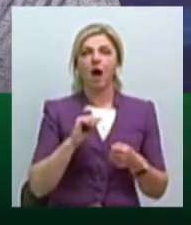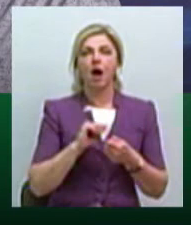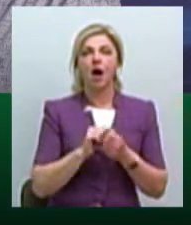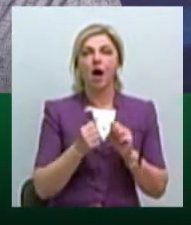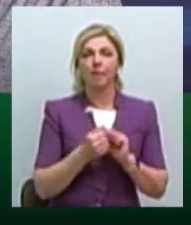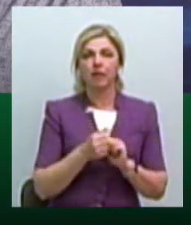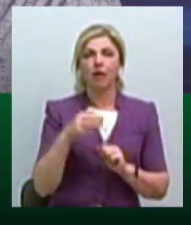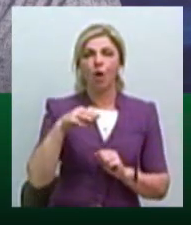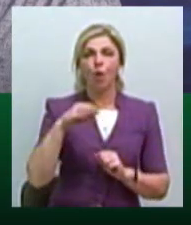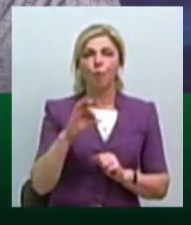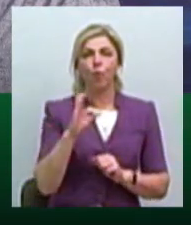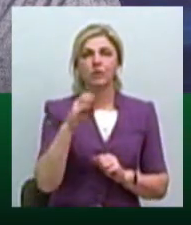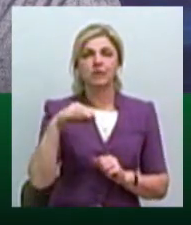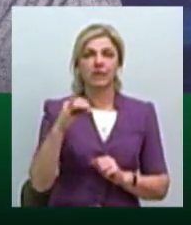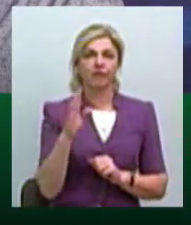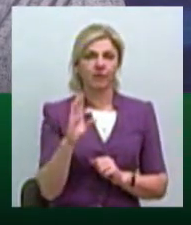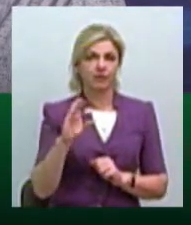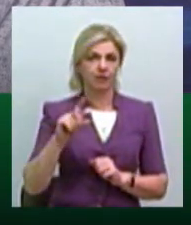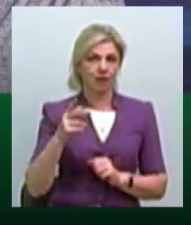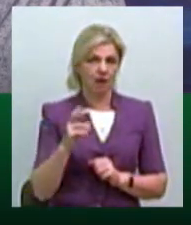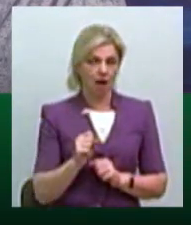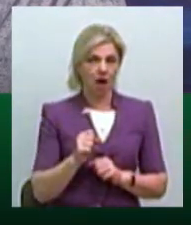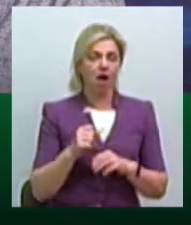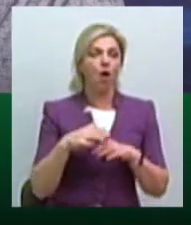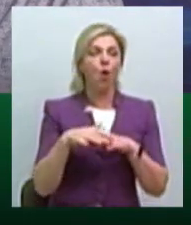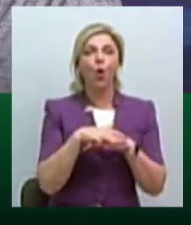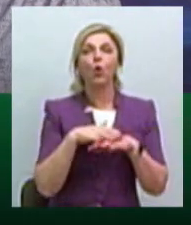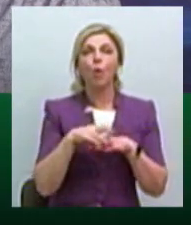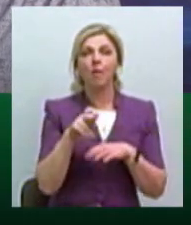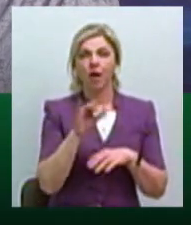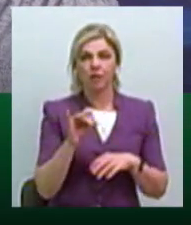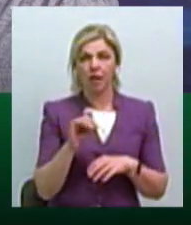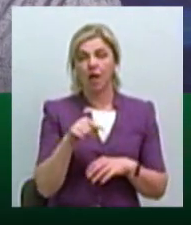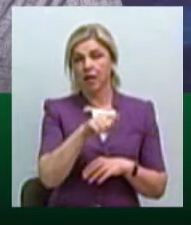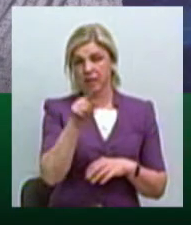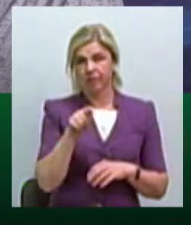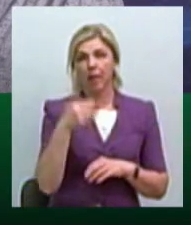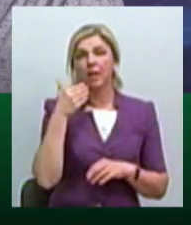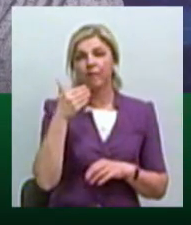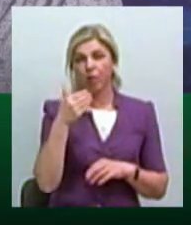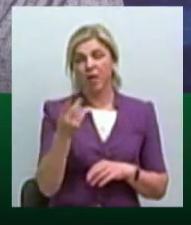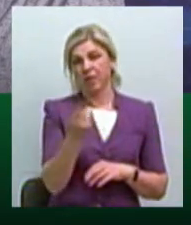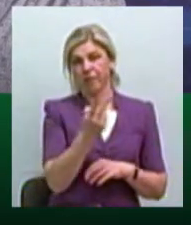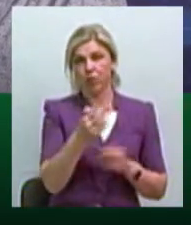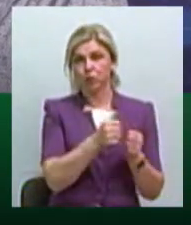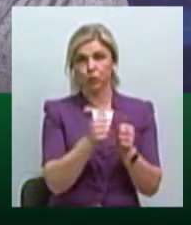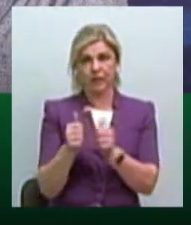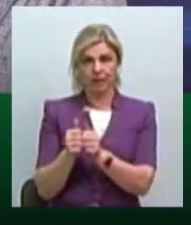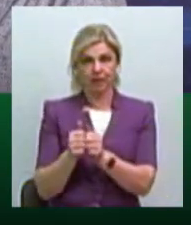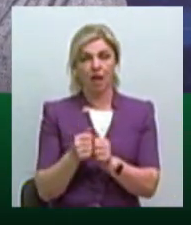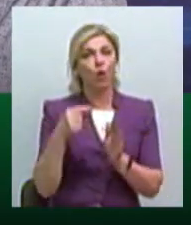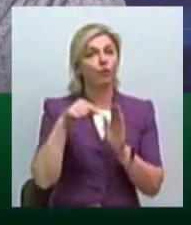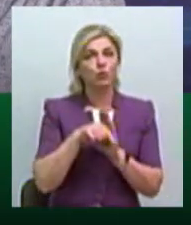Кам'яно-Мостівською об'єднаною територіальною громадою. Вони є Первомайського району, вони є сусіди. Суть в тому,